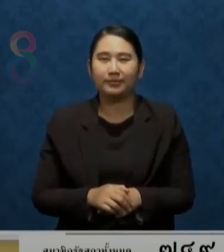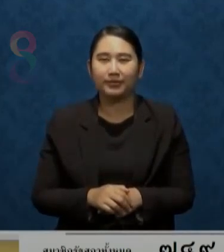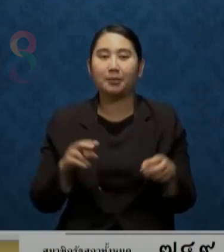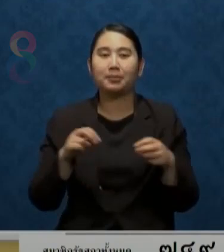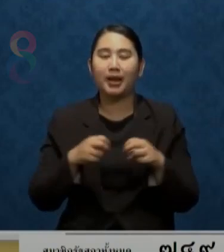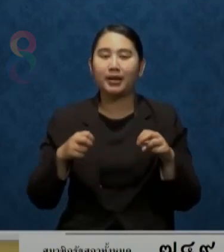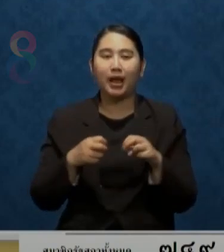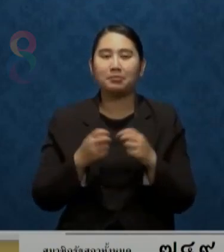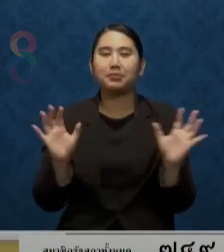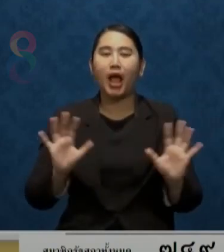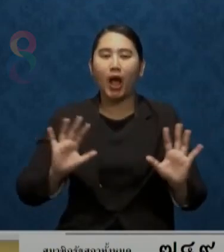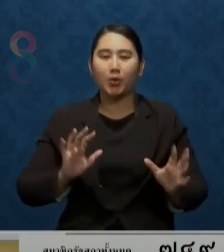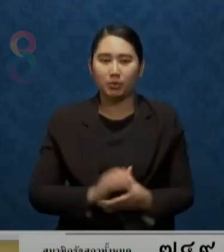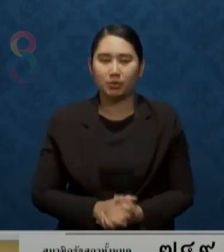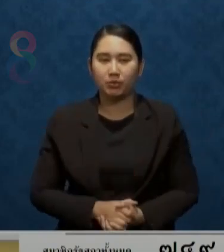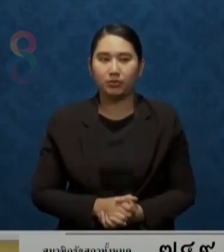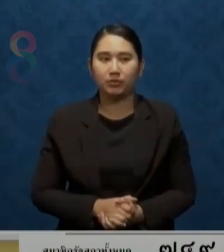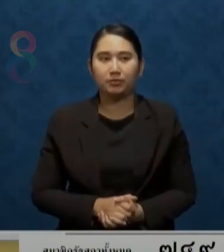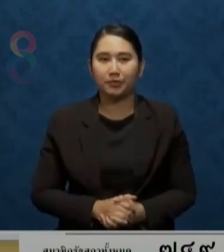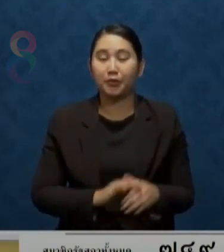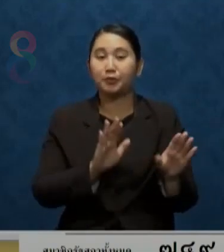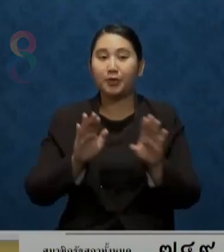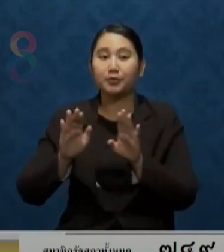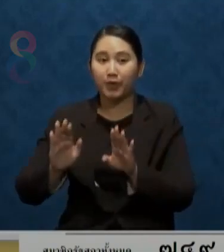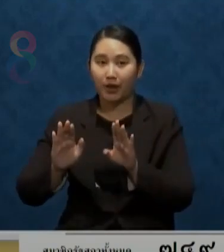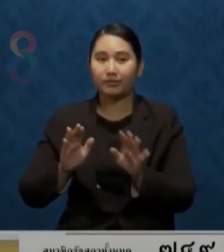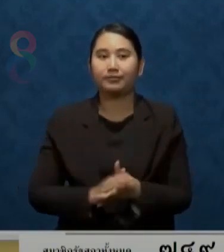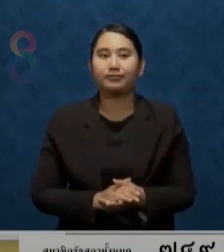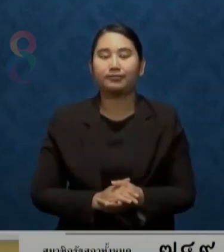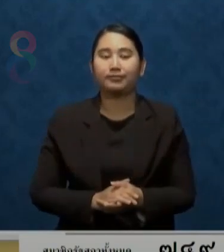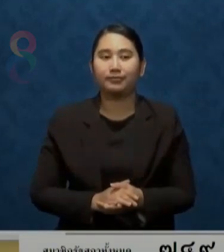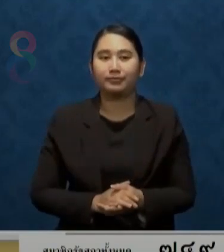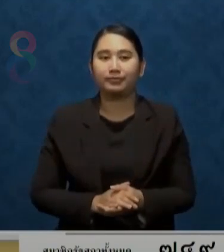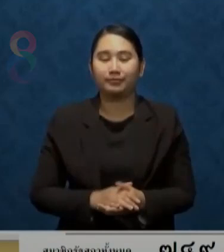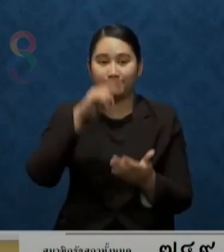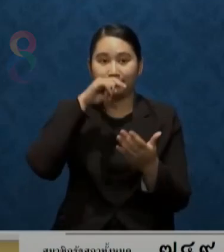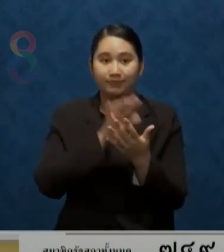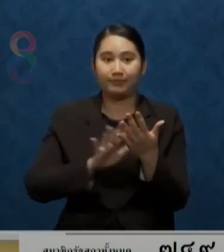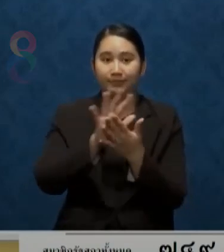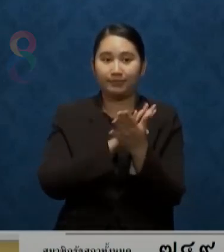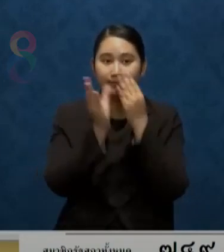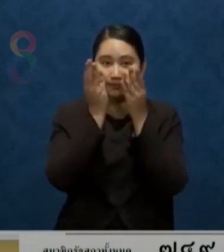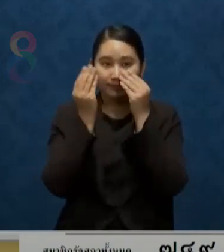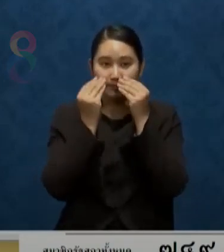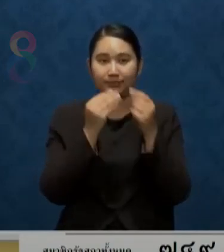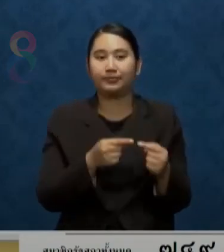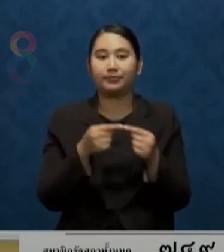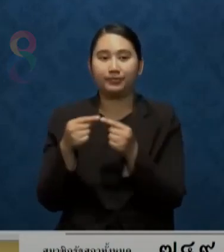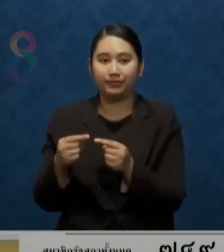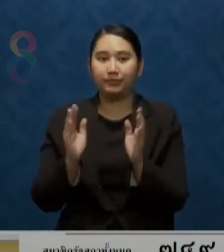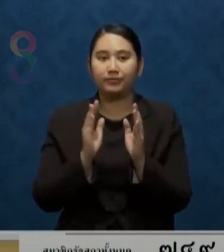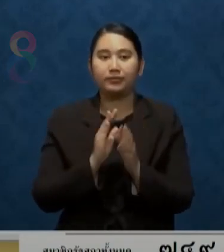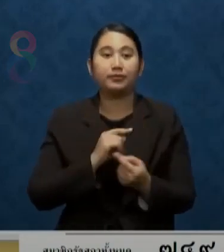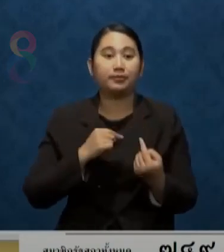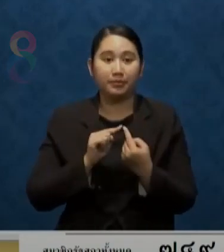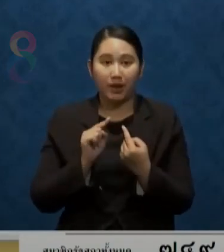นแรงหรือสิ่งใดขึ้นนะครับก็ฝากในส่วนนี้ให้กับพี่น้องประชาชนทั้งประเทศได้พิจารณาไปด้วยกันครับผ